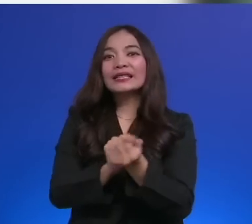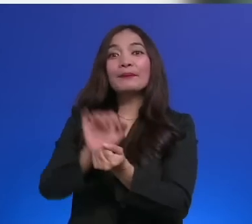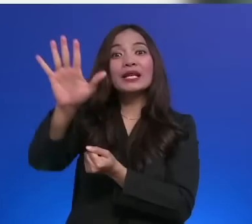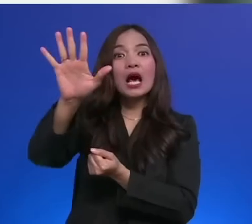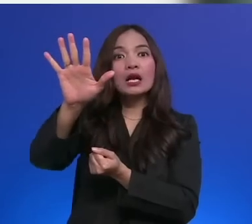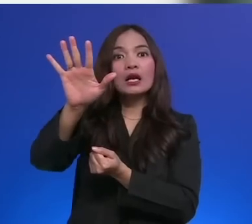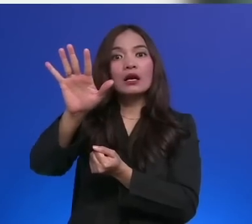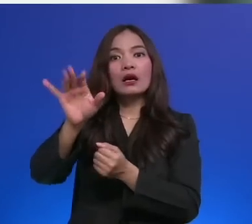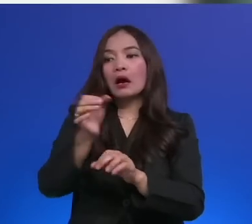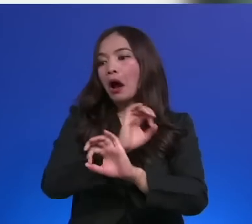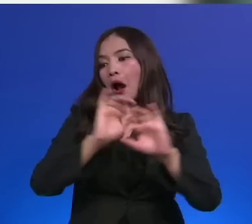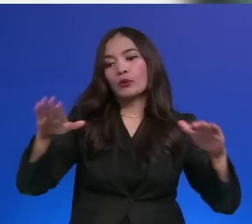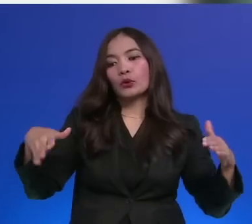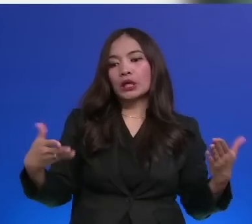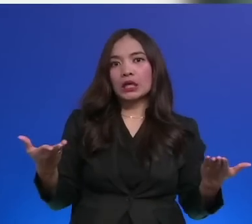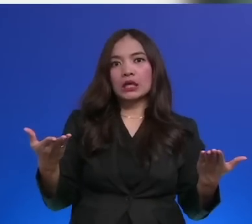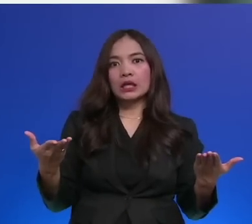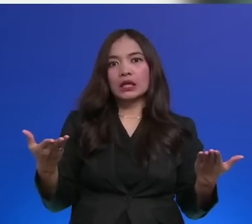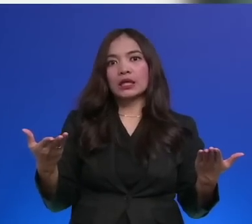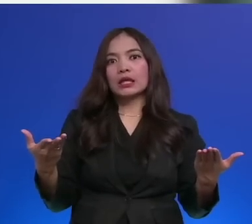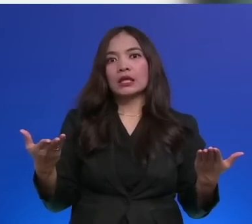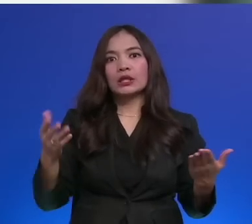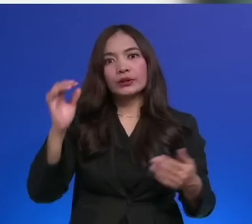ya tidak mungkin.